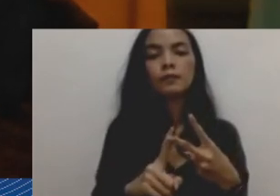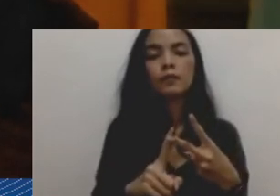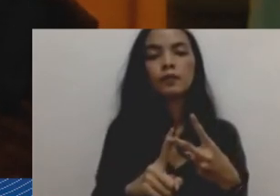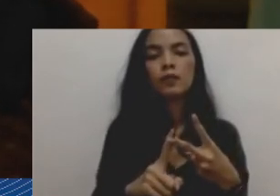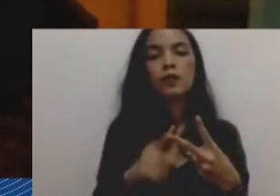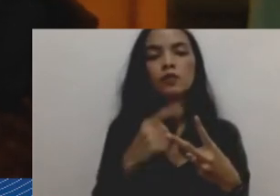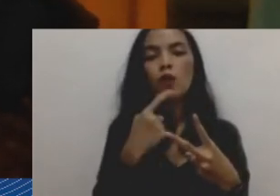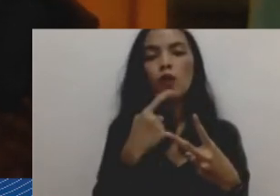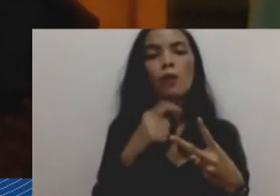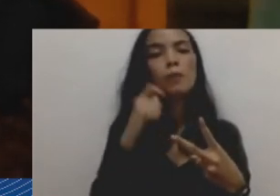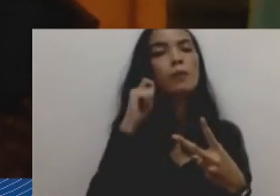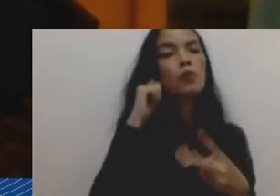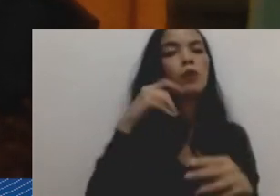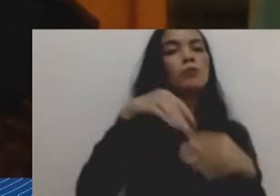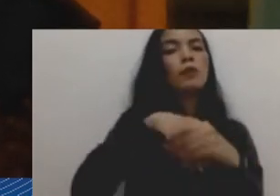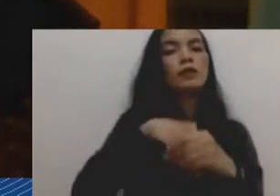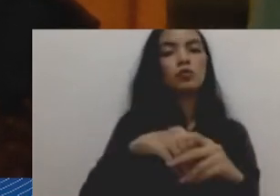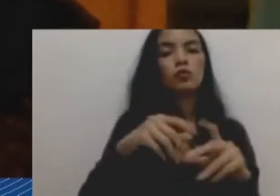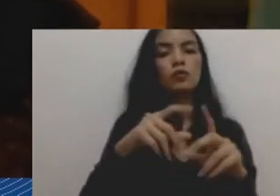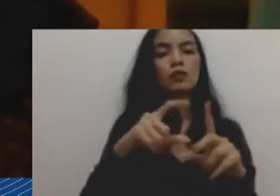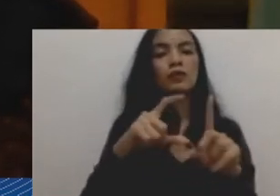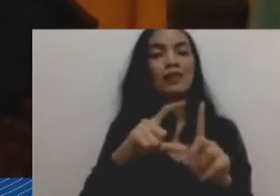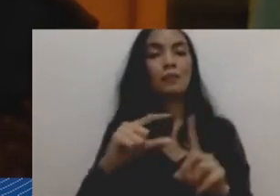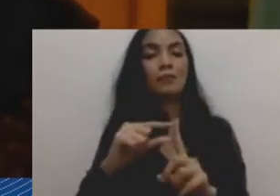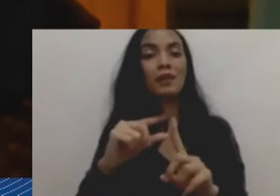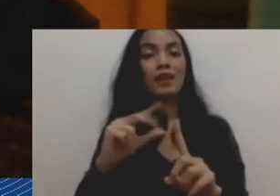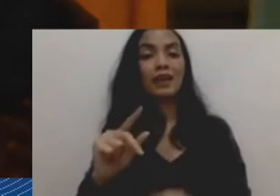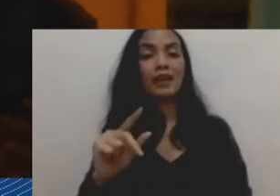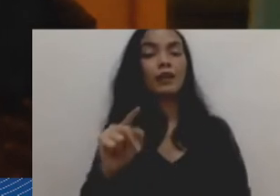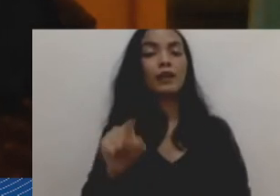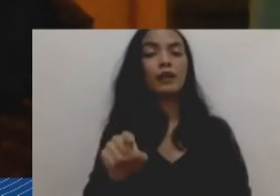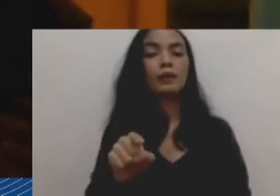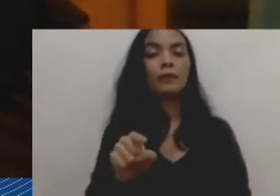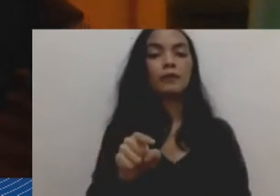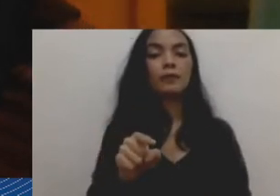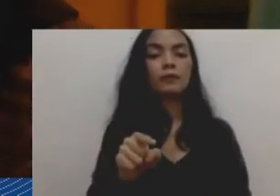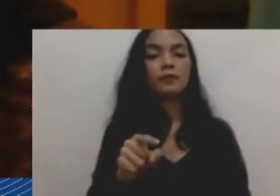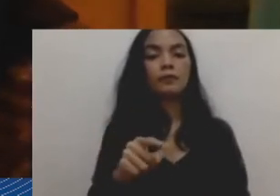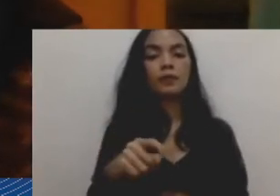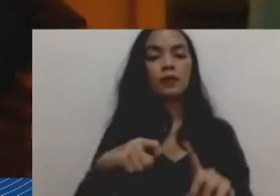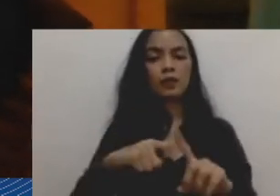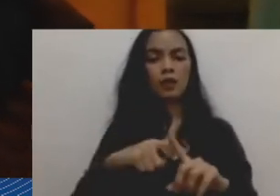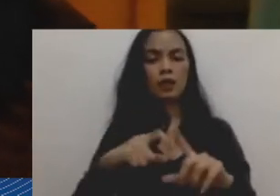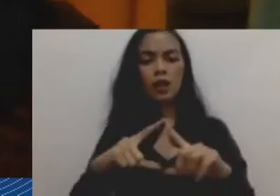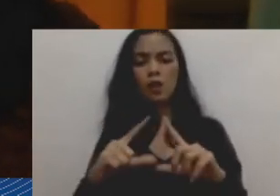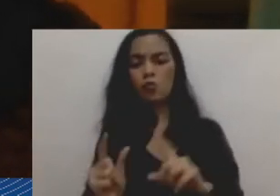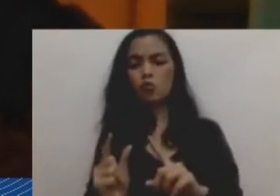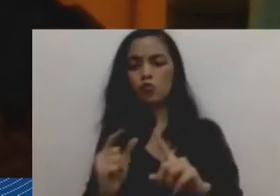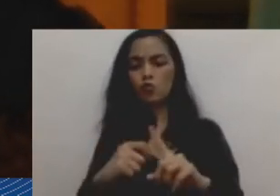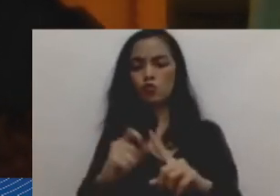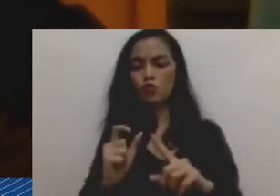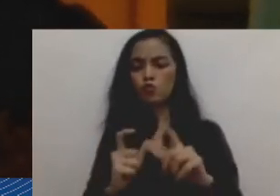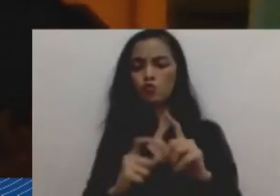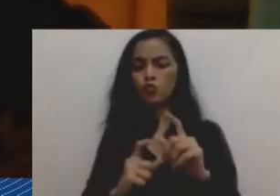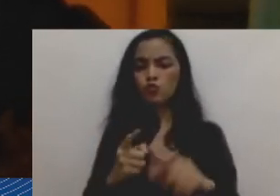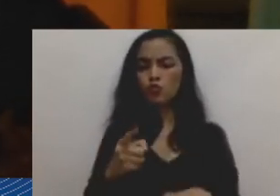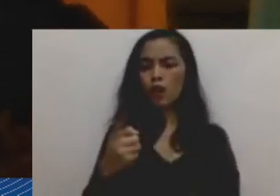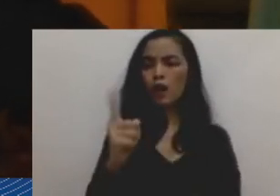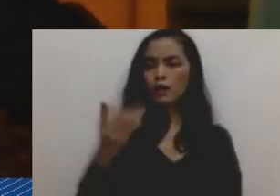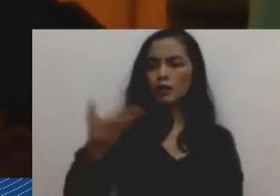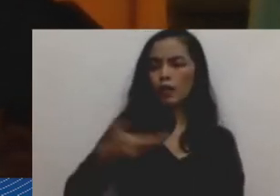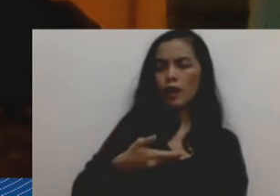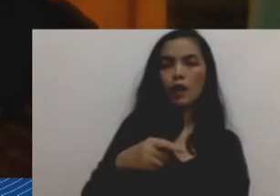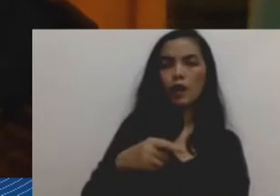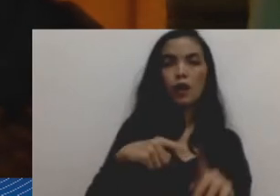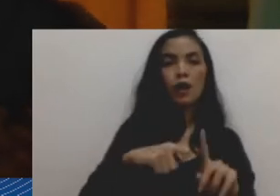parlemen, dan ini apa peran kaukus gitu, tadi pertanyaan yang ada pada saya, peran